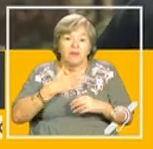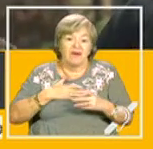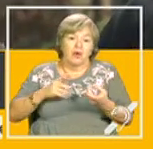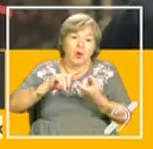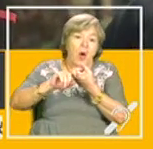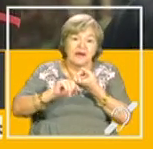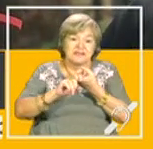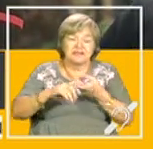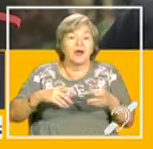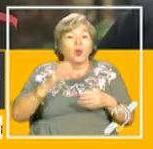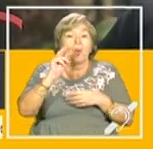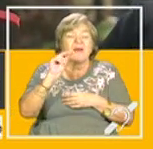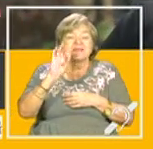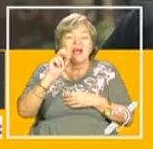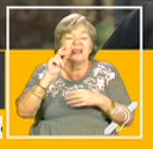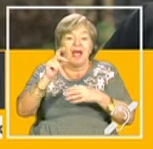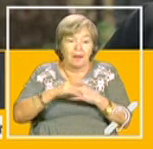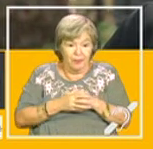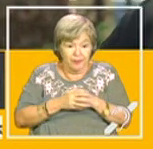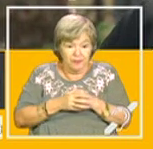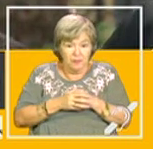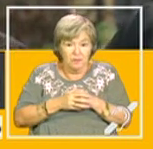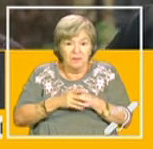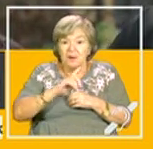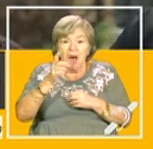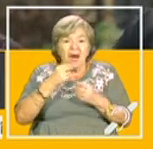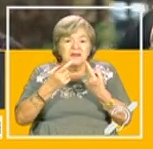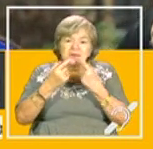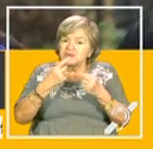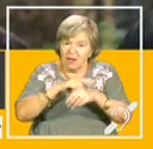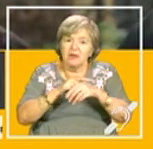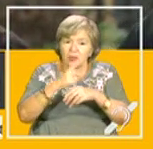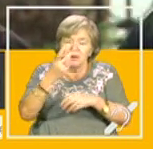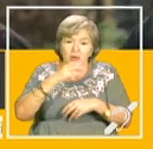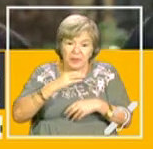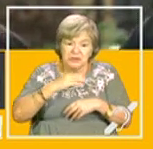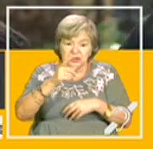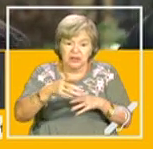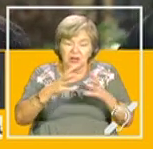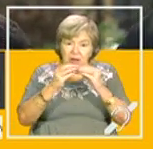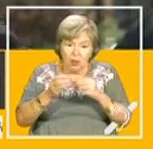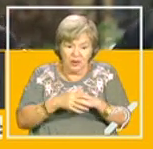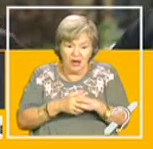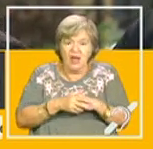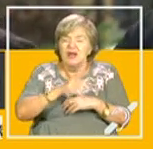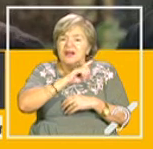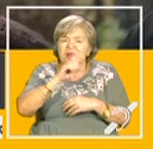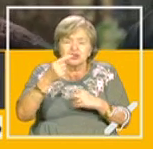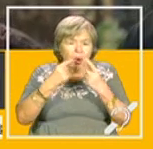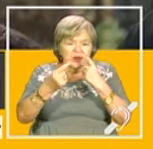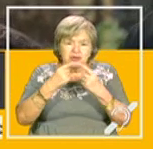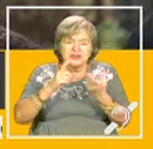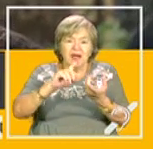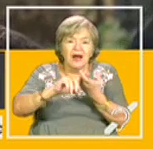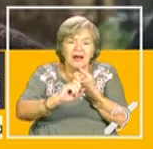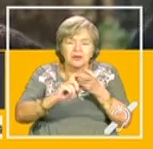avut? Ultima dată discuții cu domnul Iohannis. E ceva timp. Și pe care cum primiți? Aș reveni. N-am avut cu președintele României nicio discuție în ce